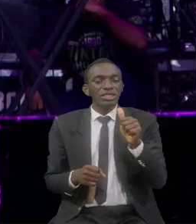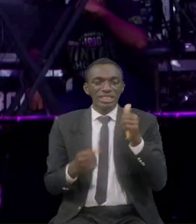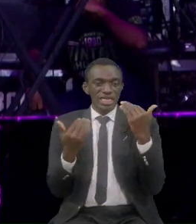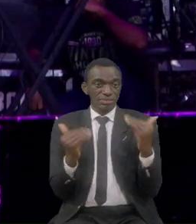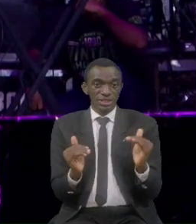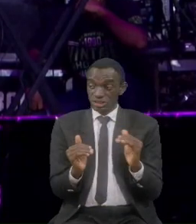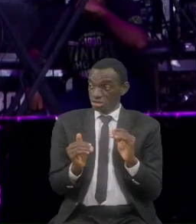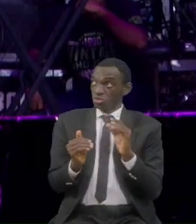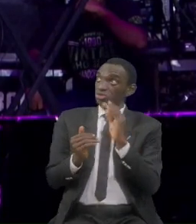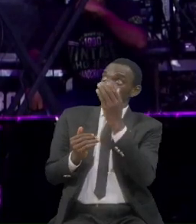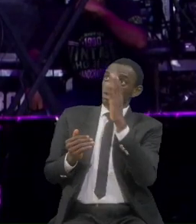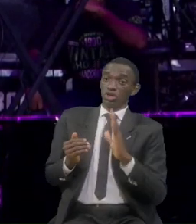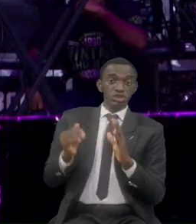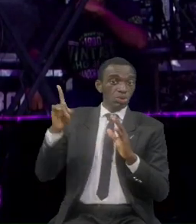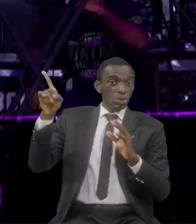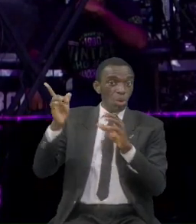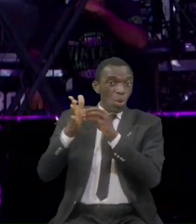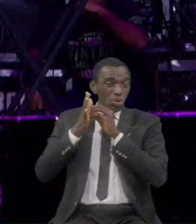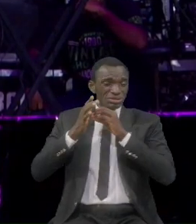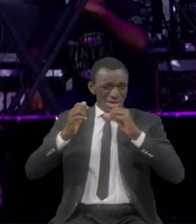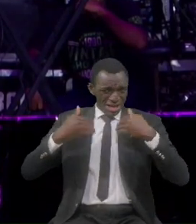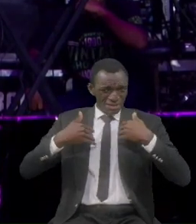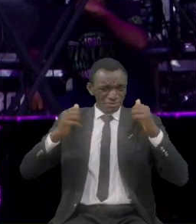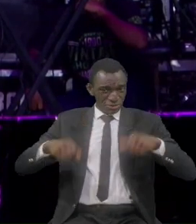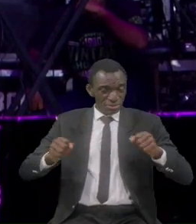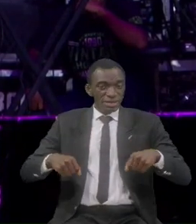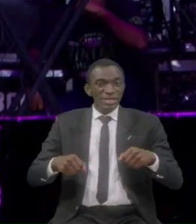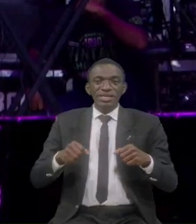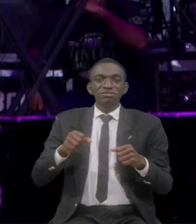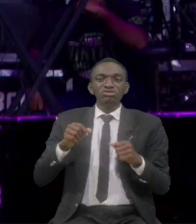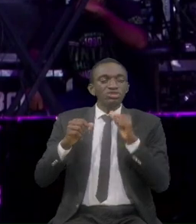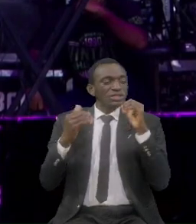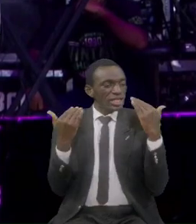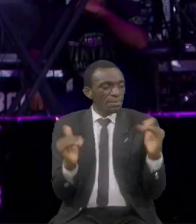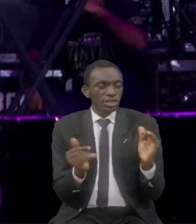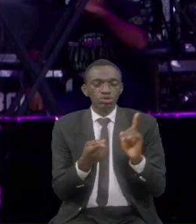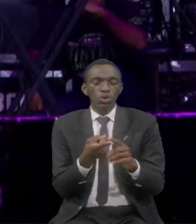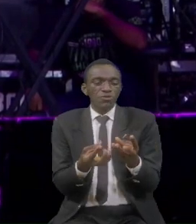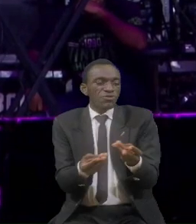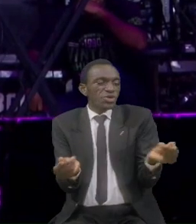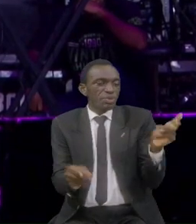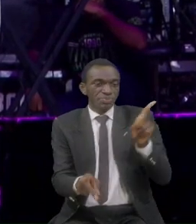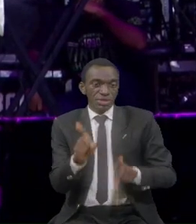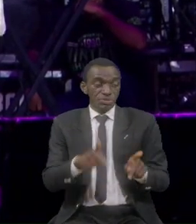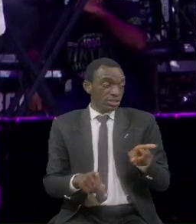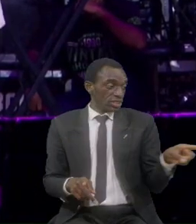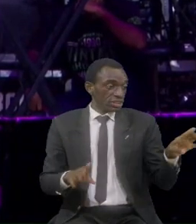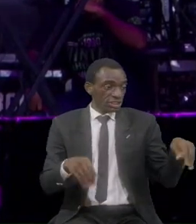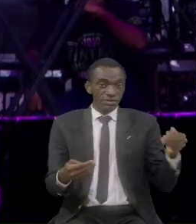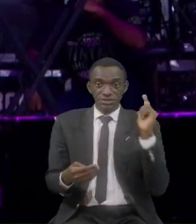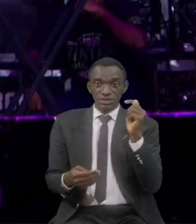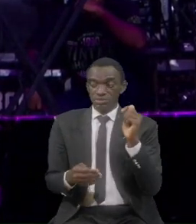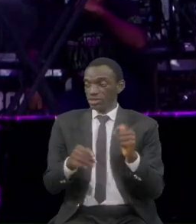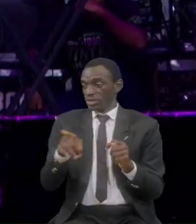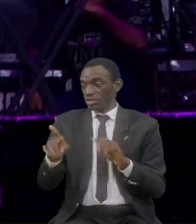by God are not limited to a few people. Those who have given testimony, the possibilities also comes to you tonight.